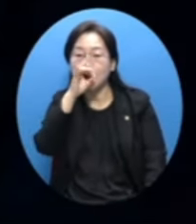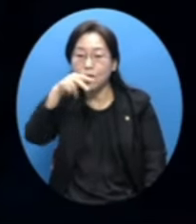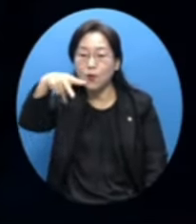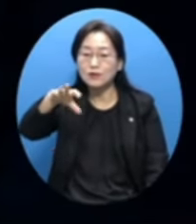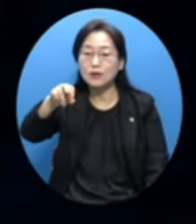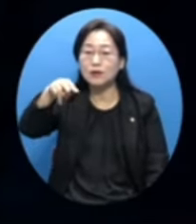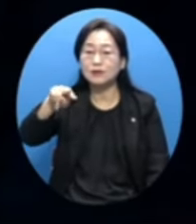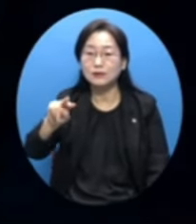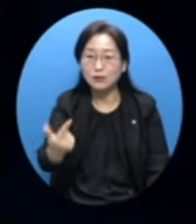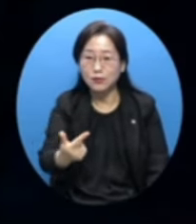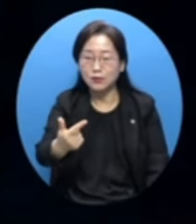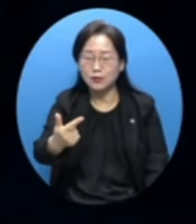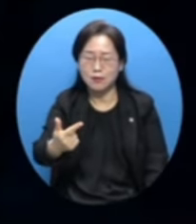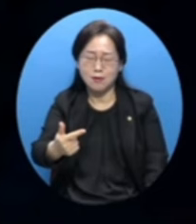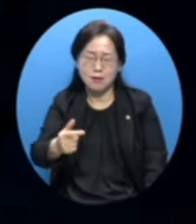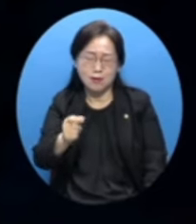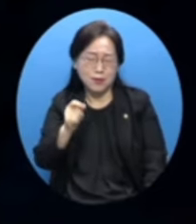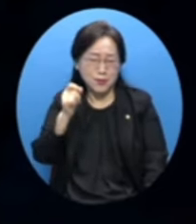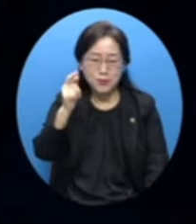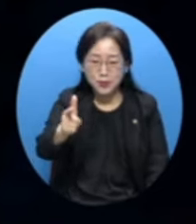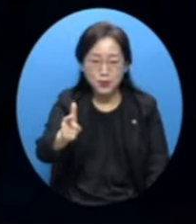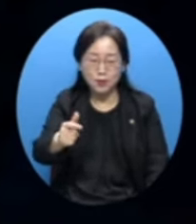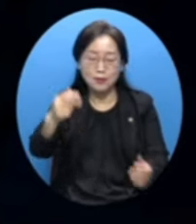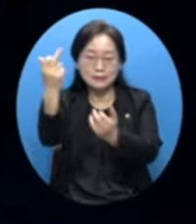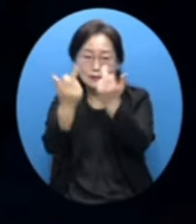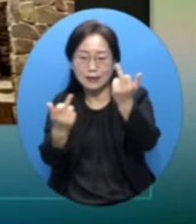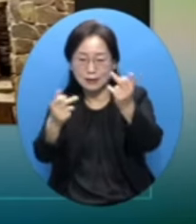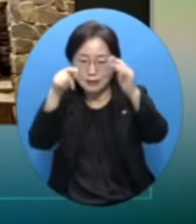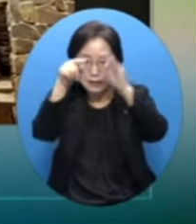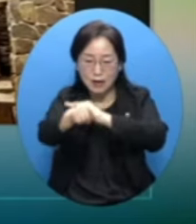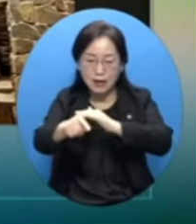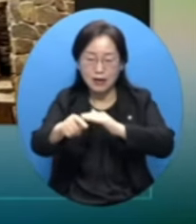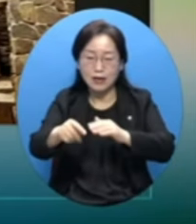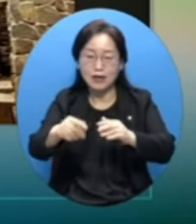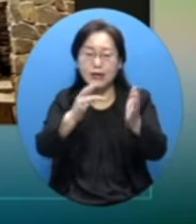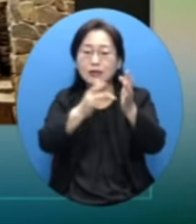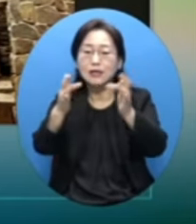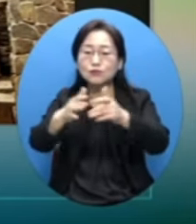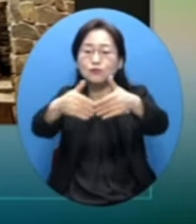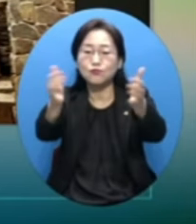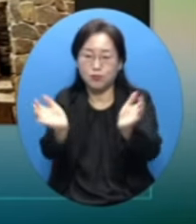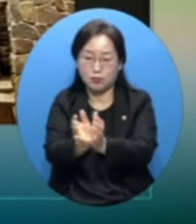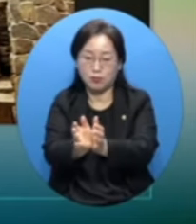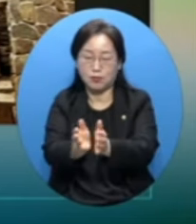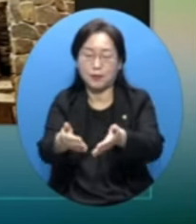하사이 아주 깊은 산골에 들어가서 예수원을 세웁니다 그때만